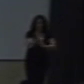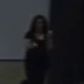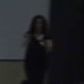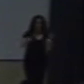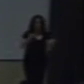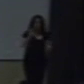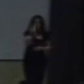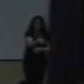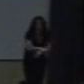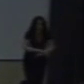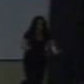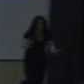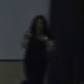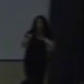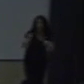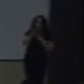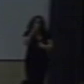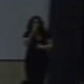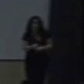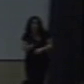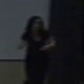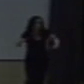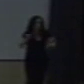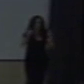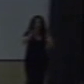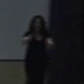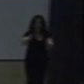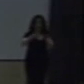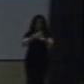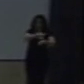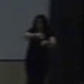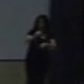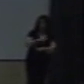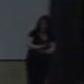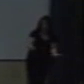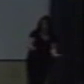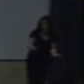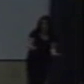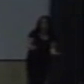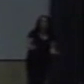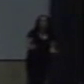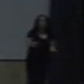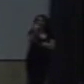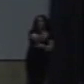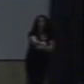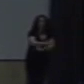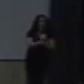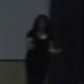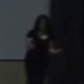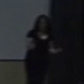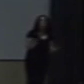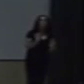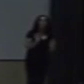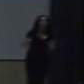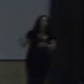anem a discutir si està bé o no està bé, és que perdríem molt el temps. El que sí que podem discutir és on ens portarà tot això, però